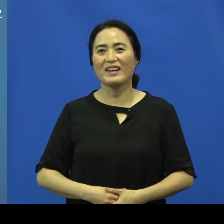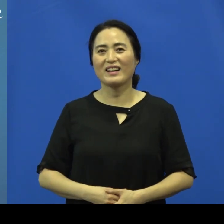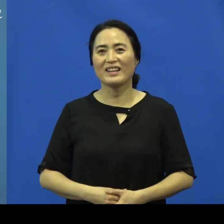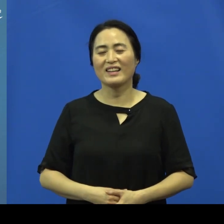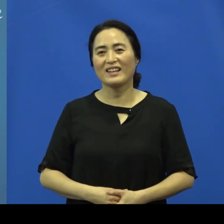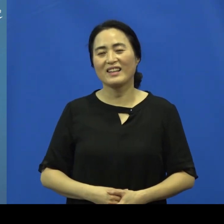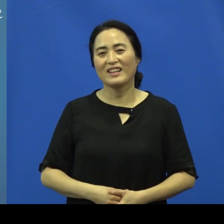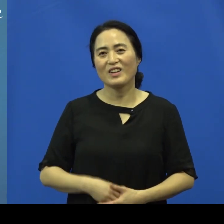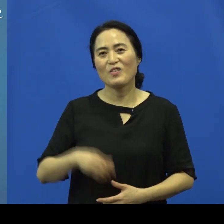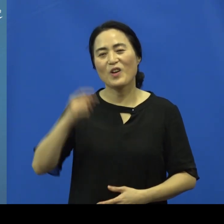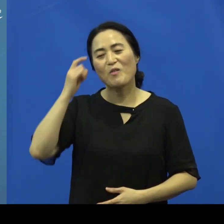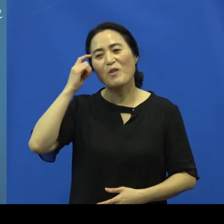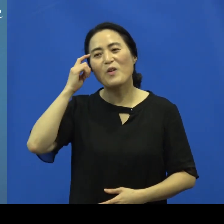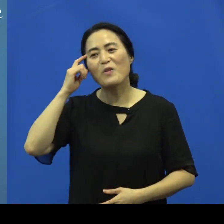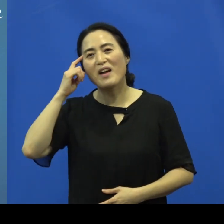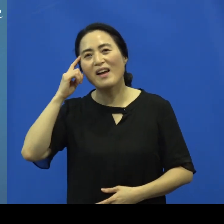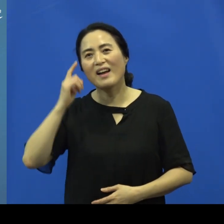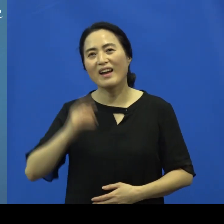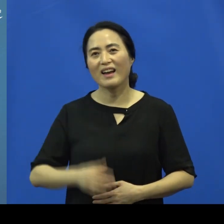왜 그렇겠어요, 여러분?